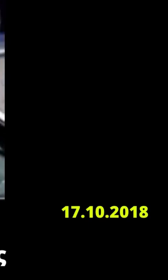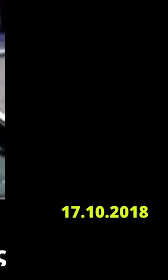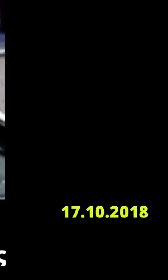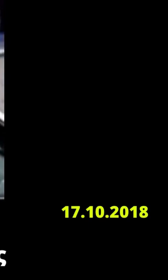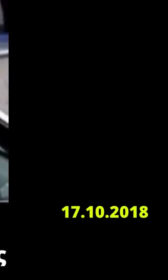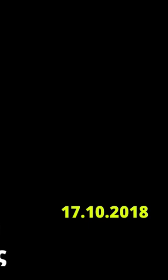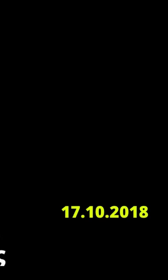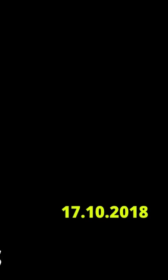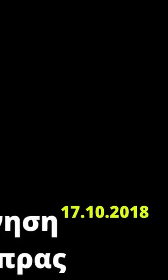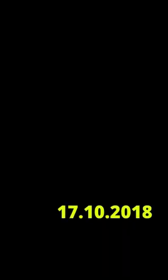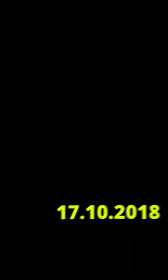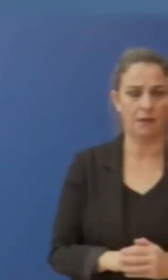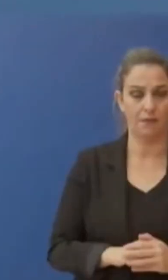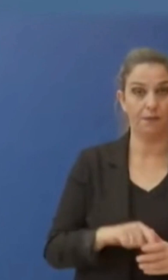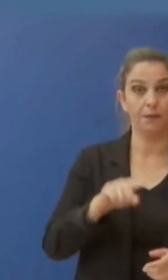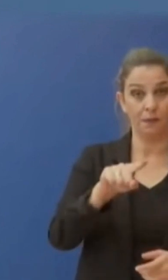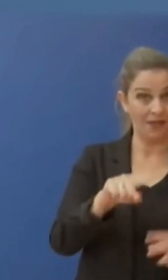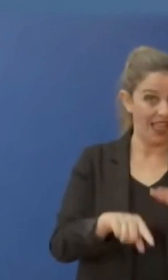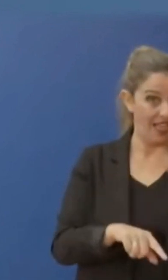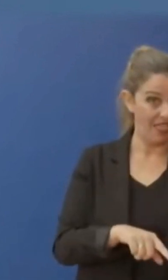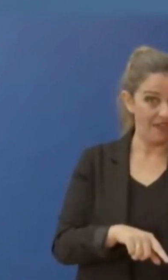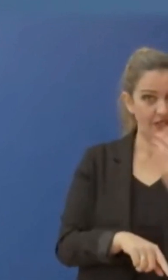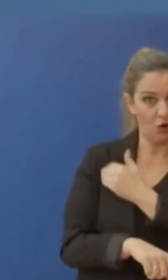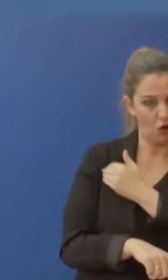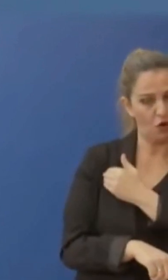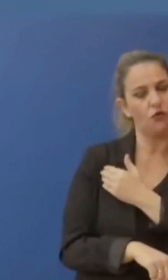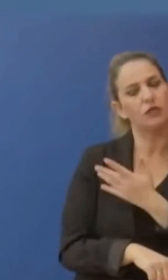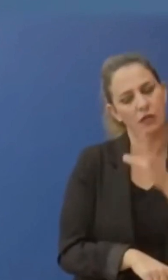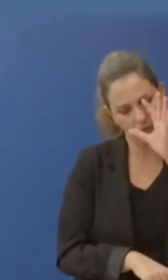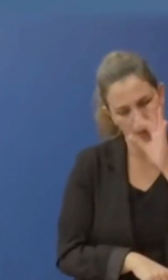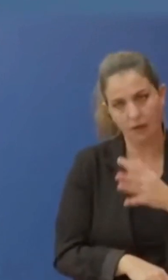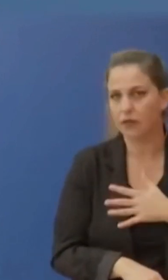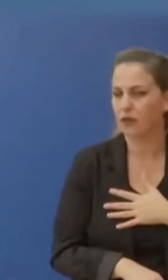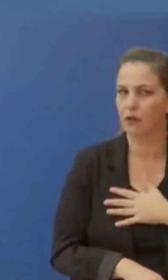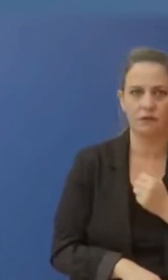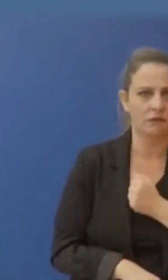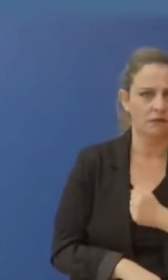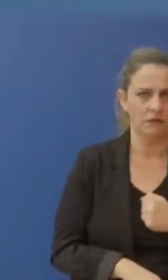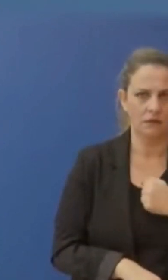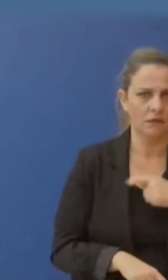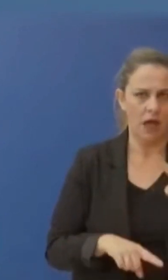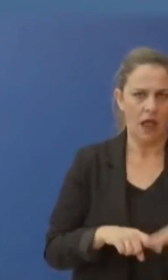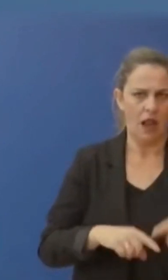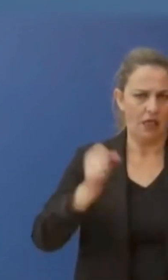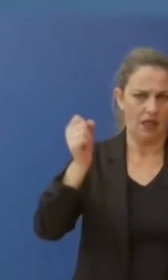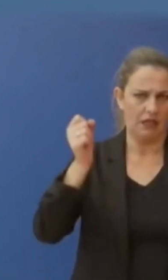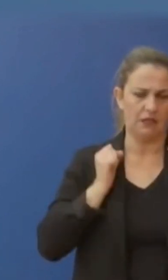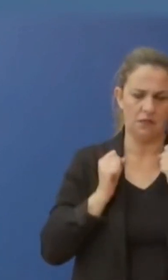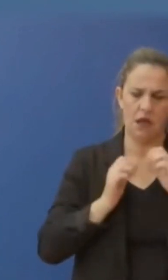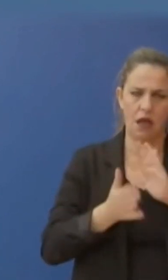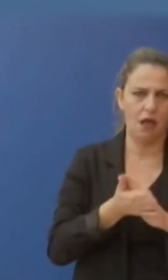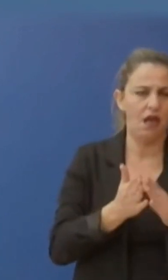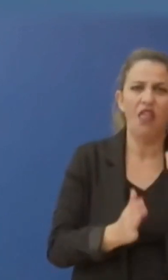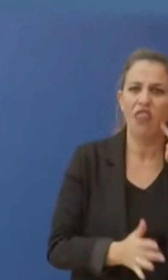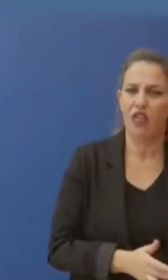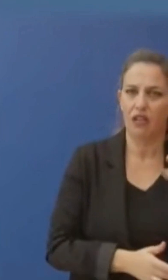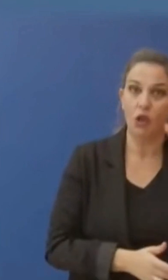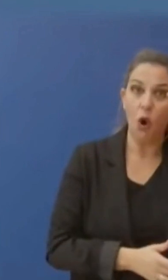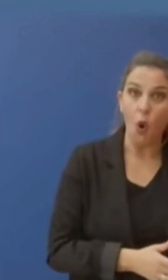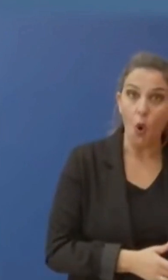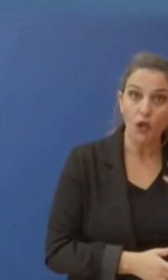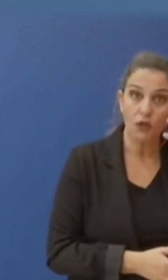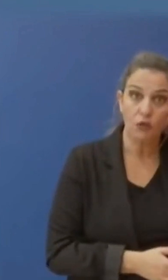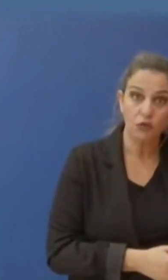τόσο καλύτερα θα είναι για τη χώρα. Είναι λυπηρό, είναι εθνικά επιζήμιο. Ο κ. Τσίπρας σε κάθε παρουσία του στο εξωτερικό να